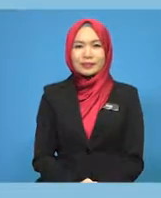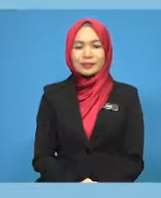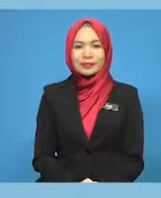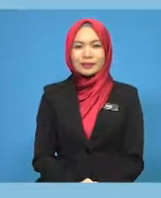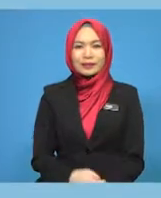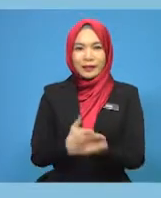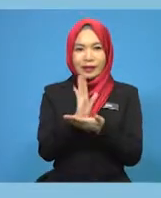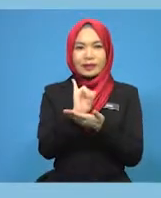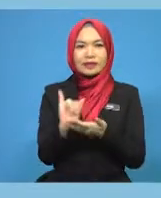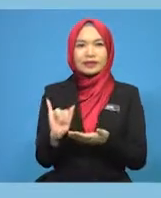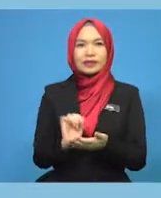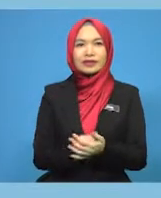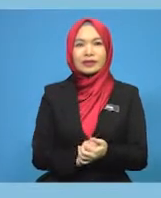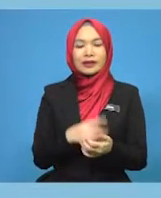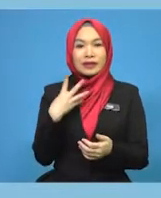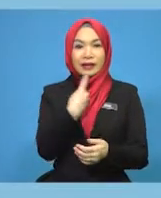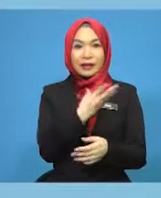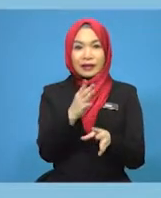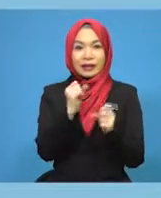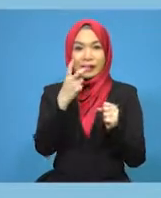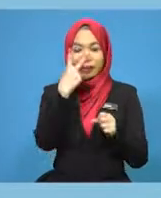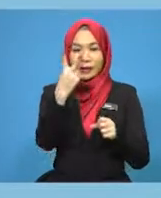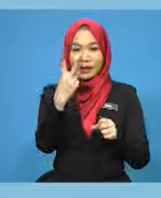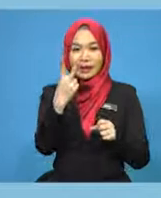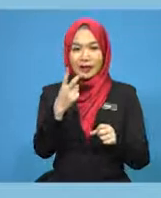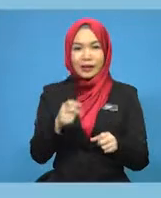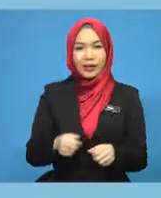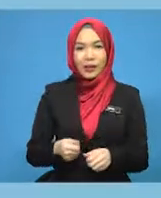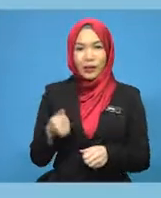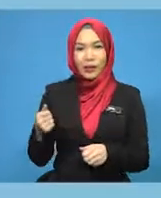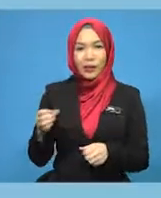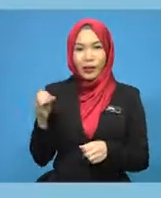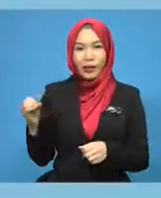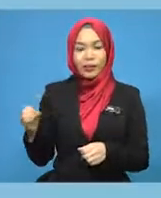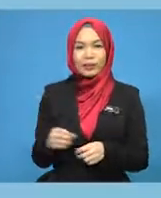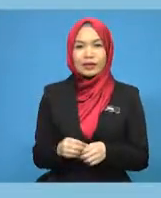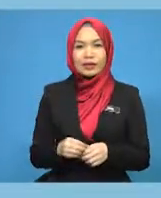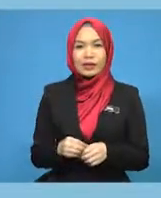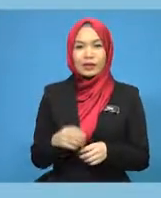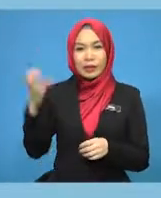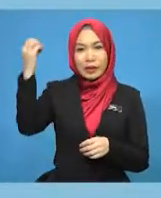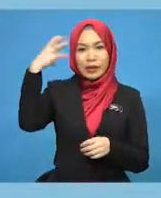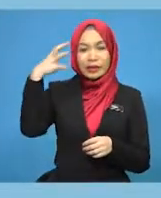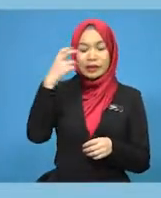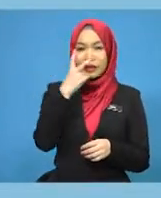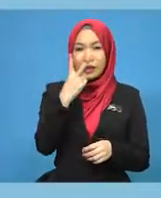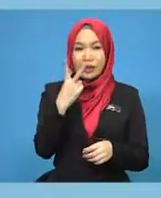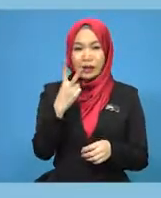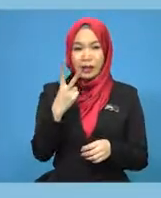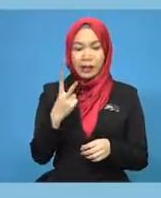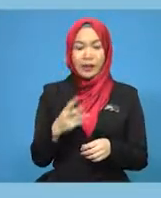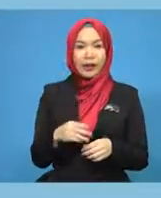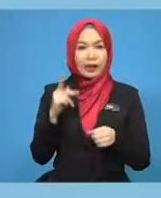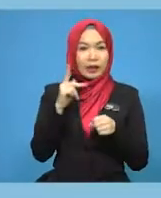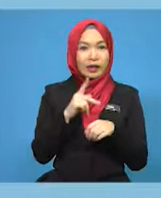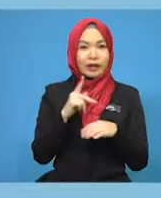Okey, seterusnya, kita dapat melihat sesuatu objek apabila cahaya tampak terkena pada sesuatu objek